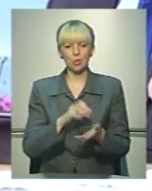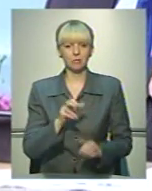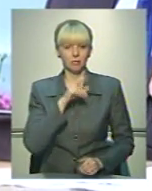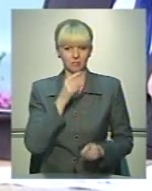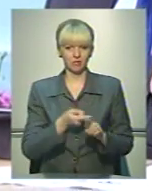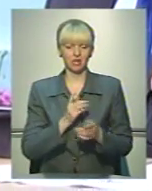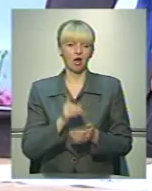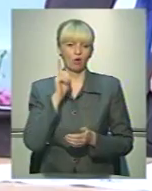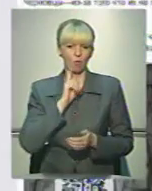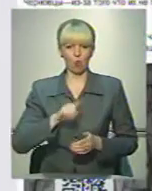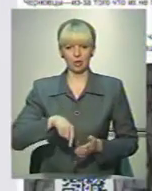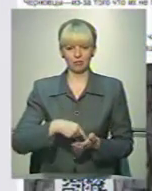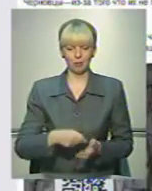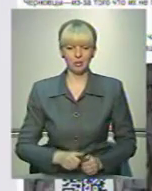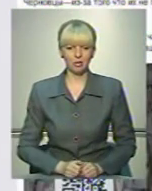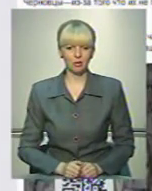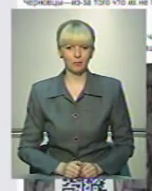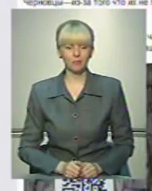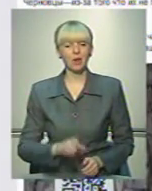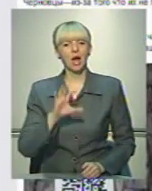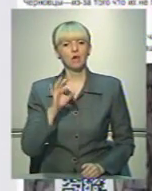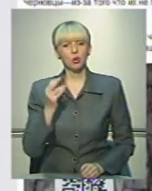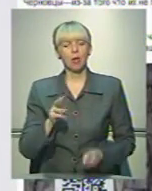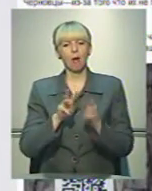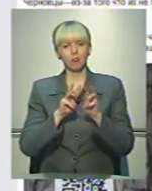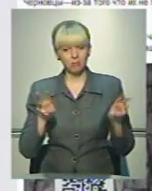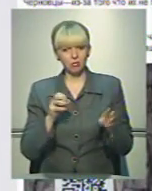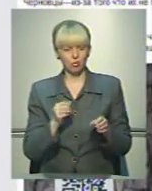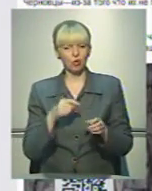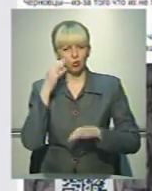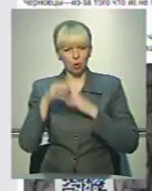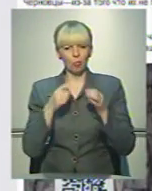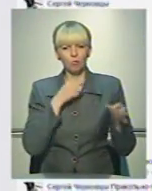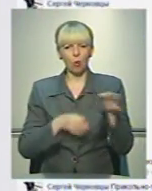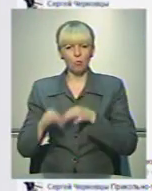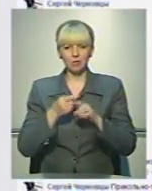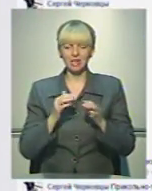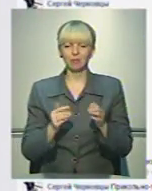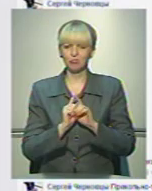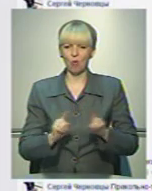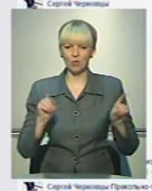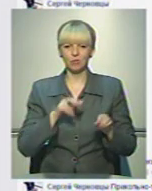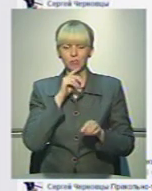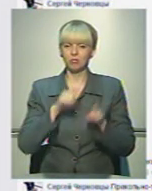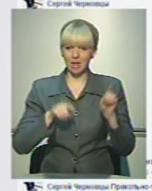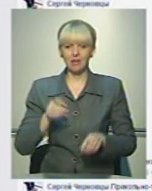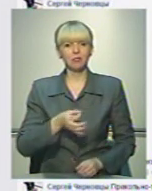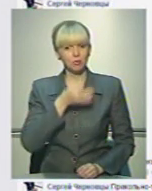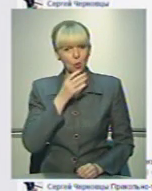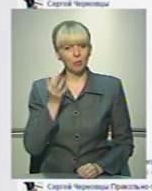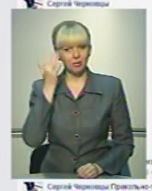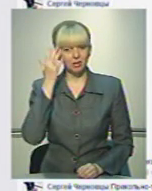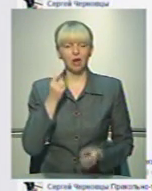Чернівці – це є комфортне місто. А от соціальні мережі вже добу обговорюють цю новинку у Чернівцях. Деяким сподобалась